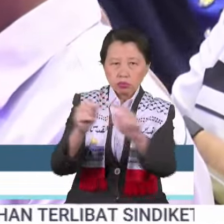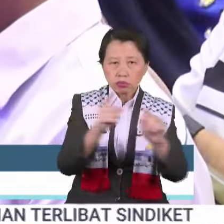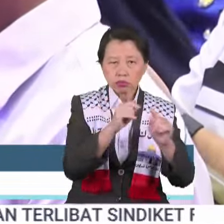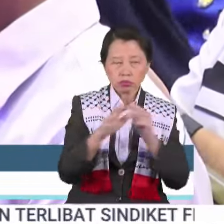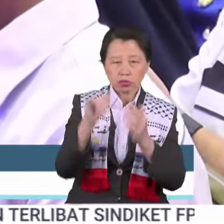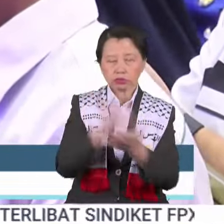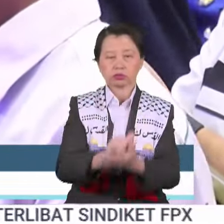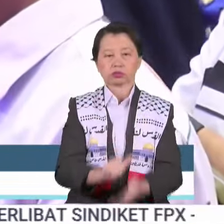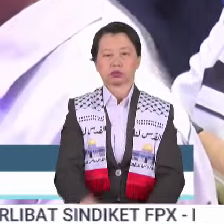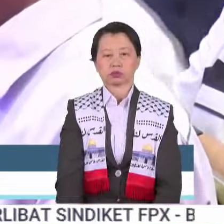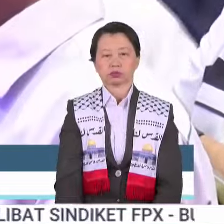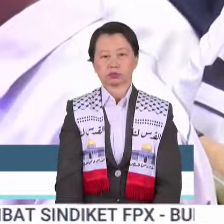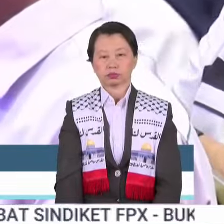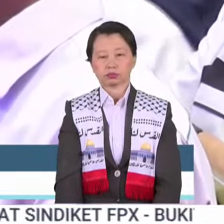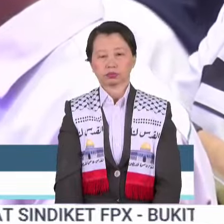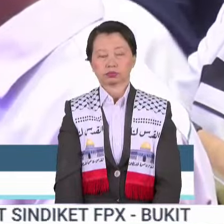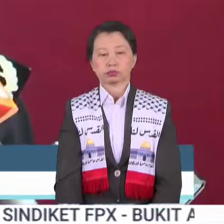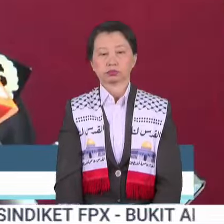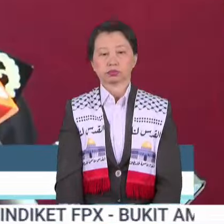melulu.